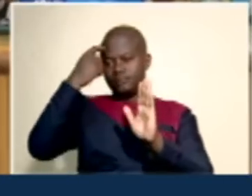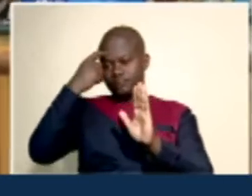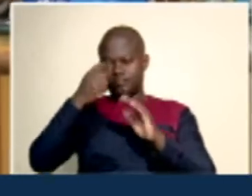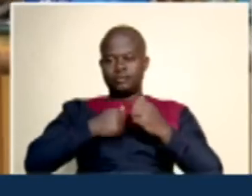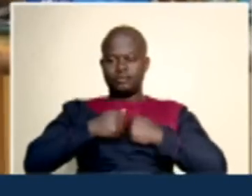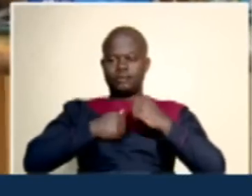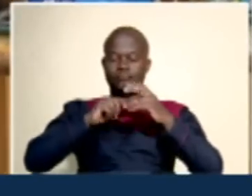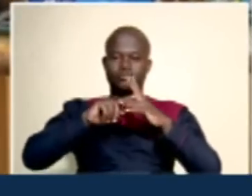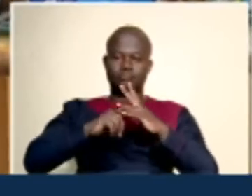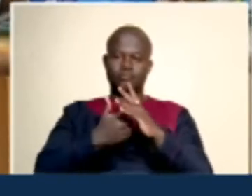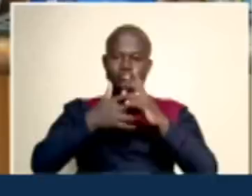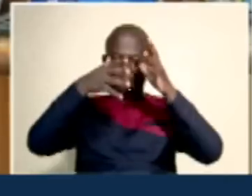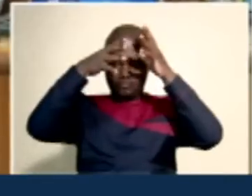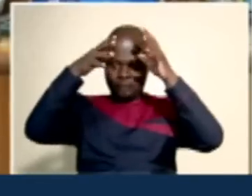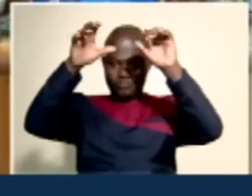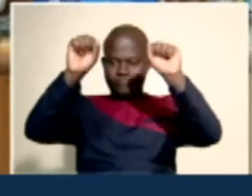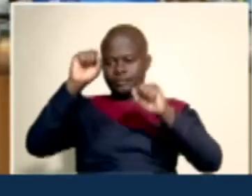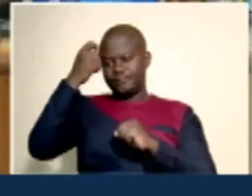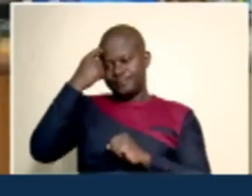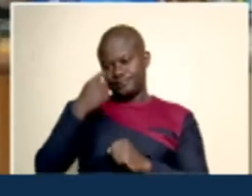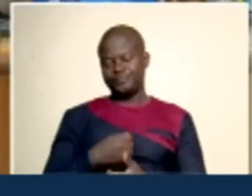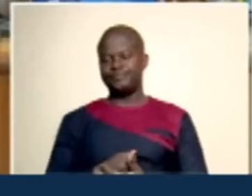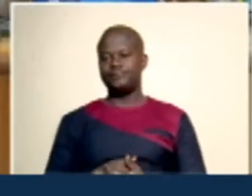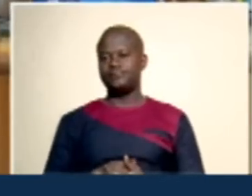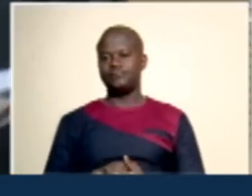Rwanda watangijwe na Perezida wa Repubulika